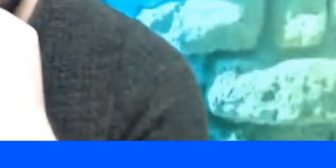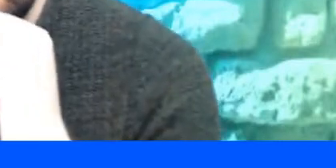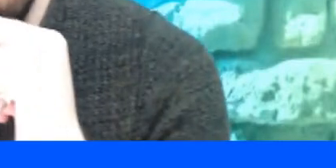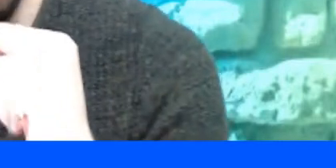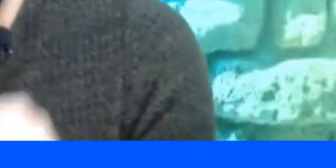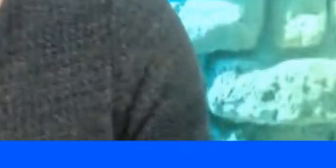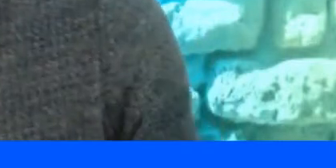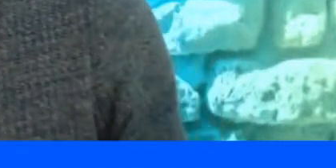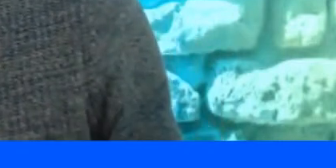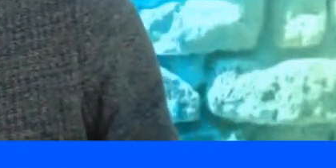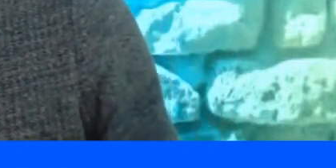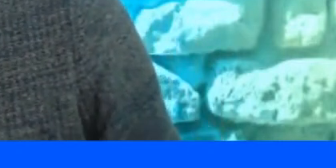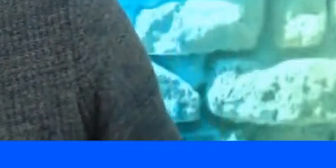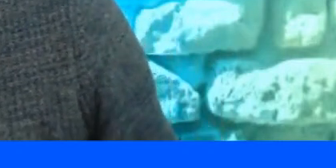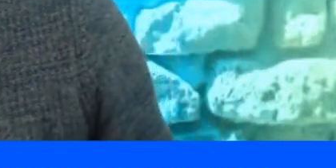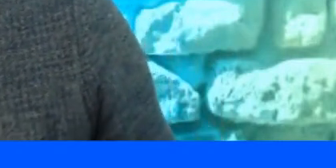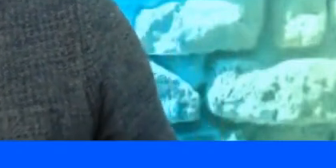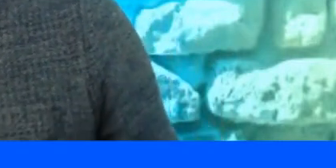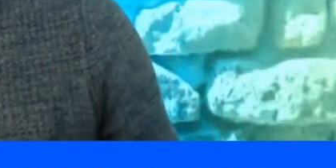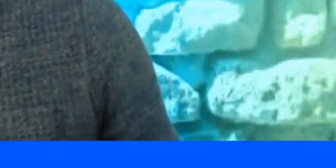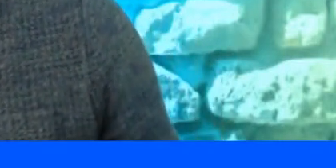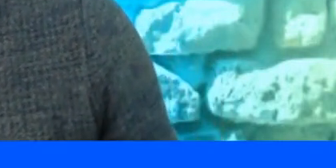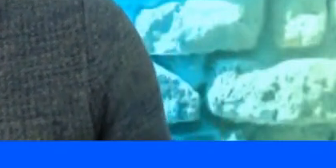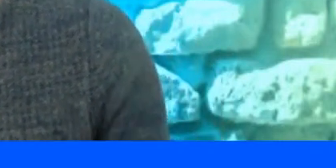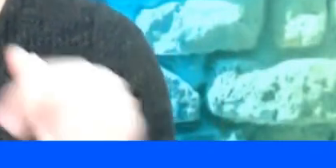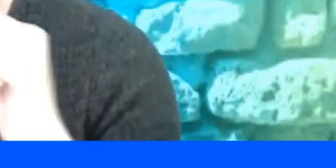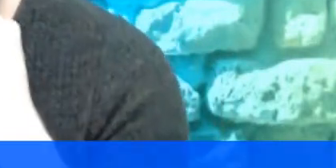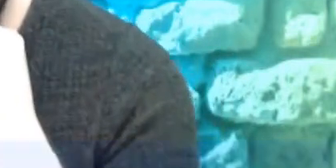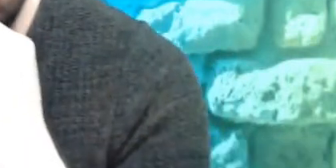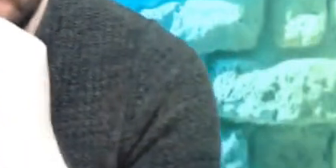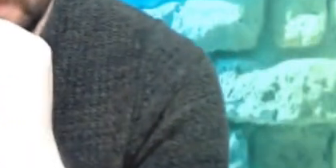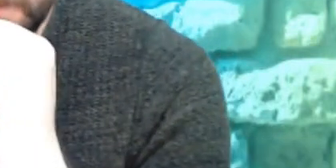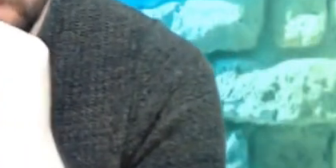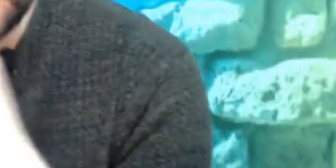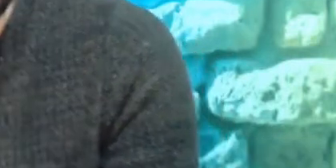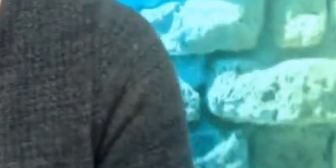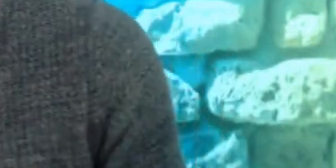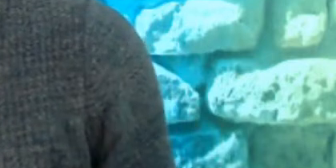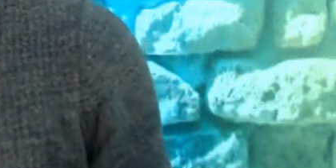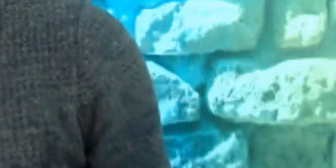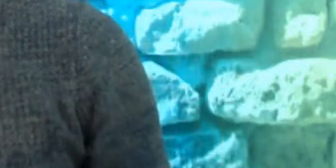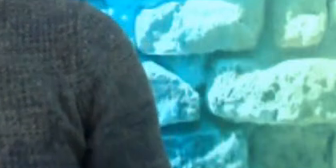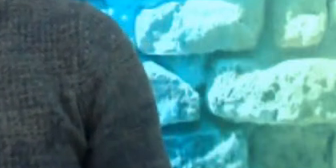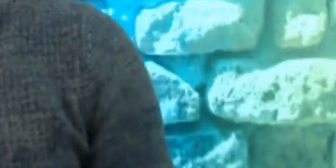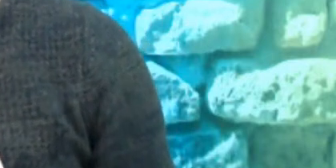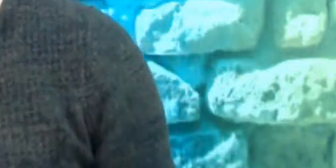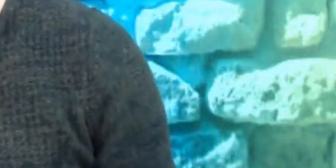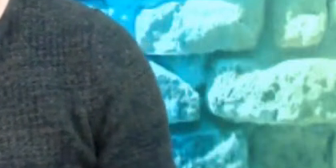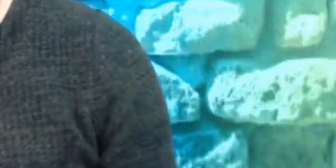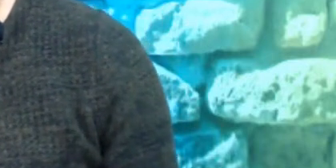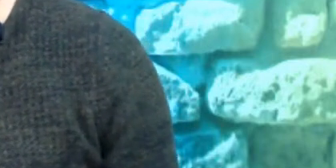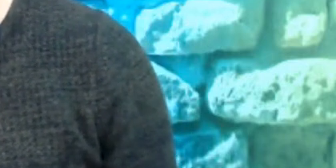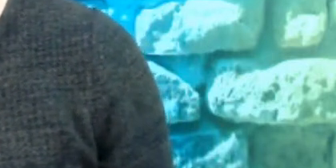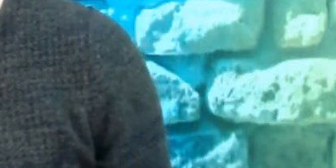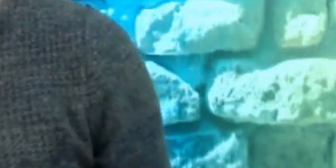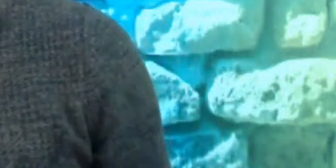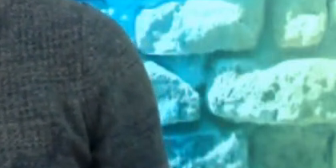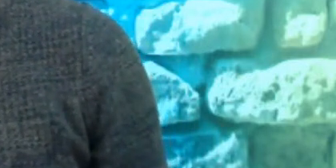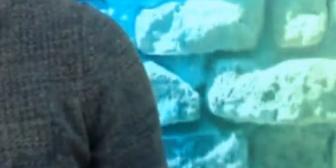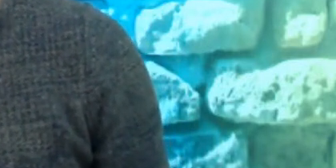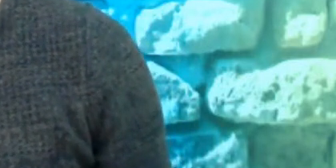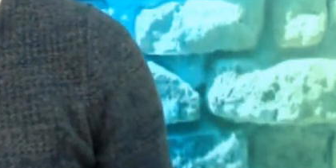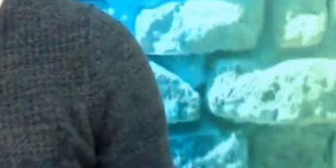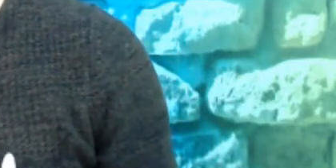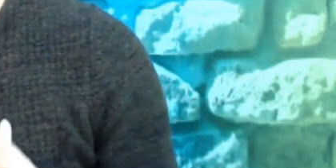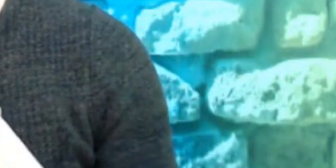Evet sevgili dostlar, HDP grup toplantısını hep birlikte izledik. Duruş haber farkıyla ve Facebook sayfasından yayınladık. Sizden